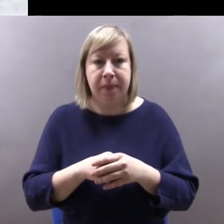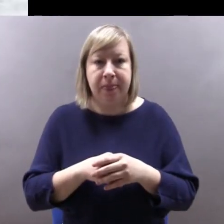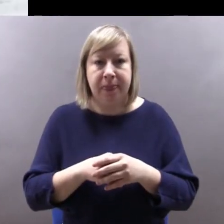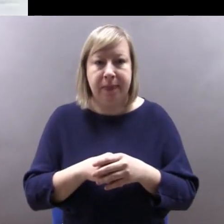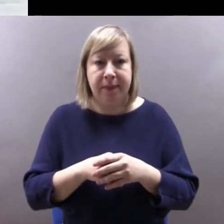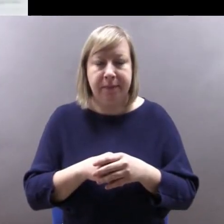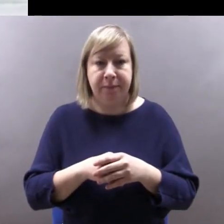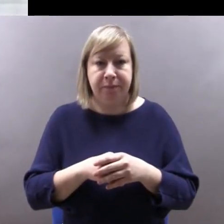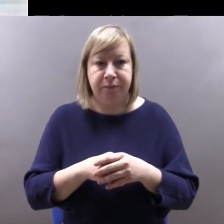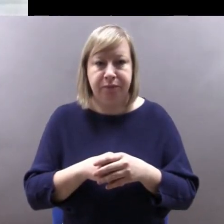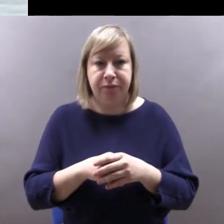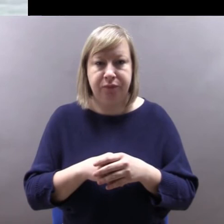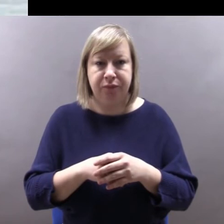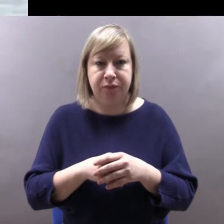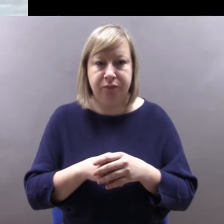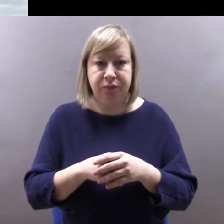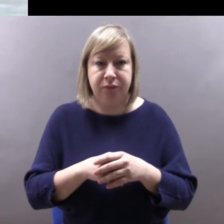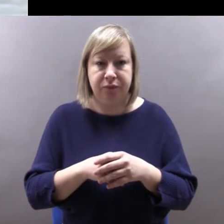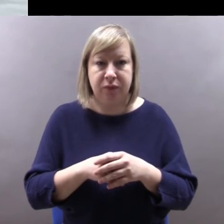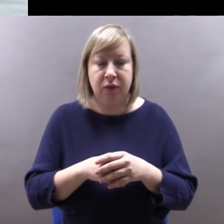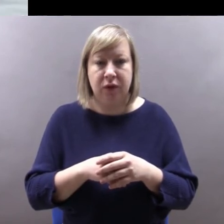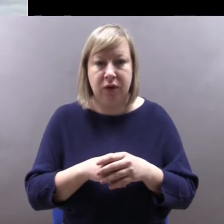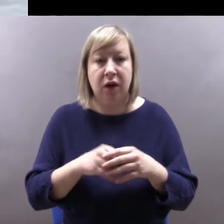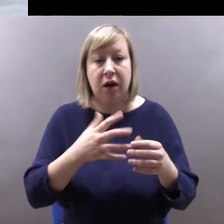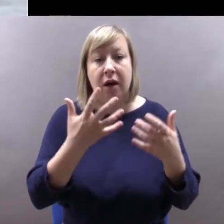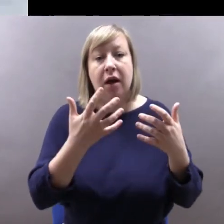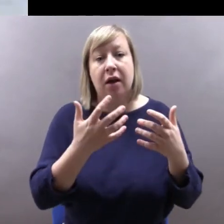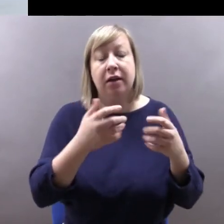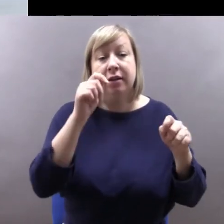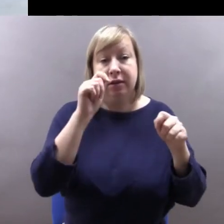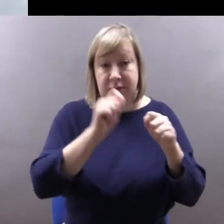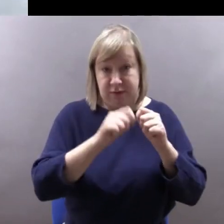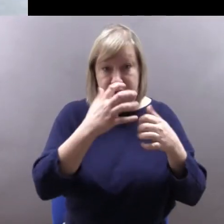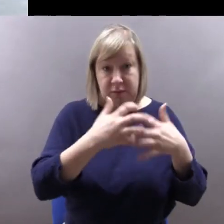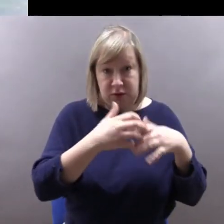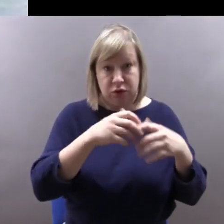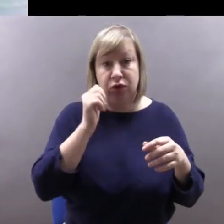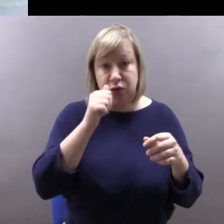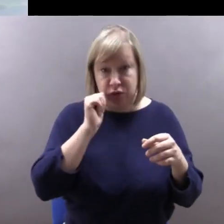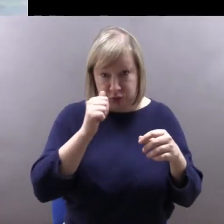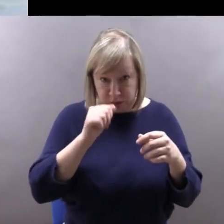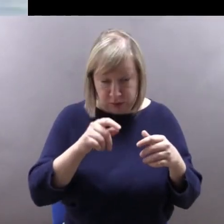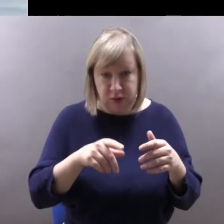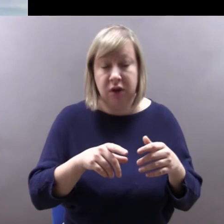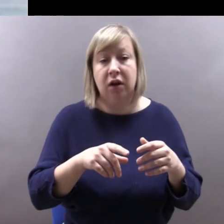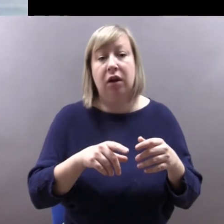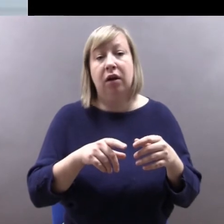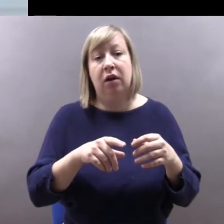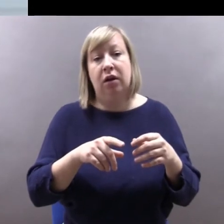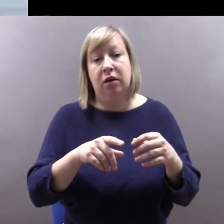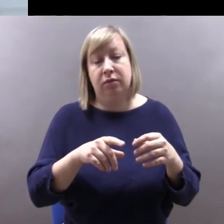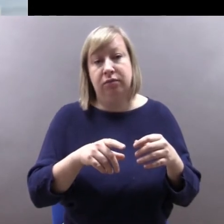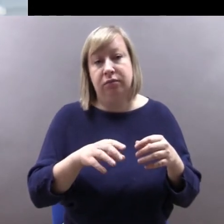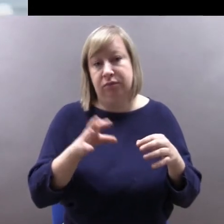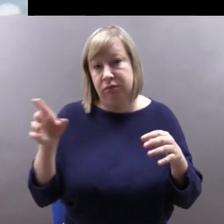Notabene sprawdzanie urządzenia codziennie przez obsługę będzie powodowało, że obsługa będzie codziennie sobie